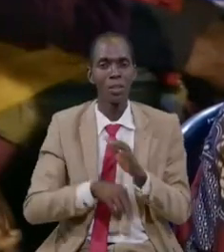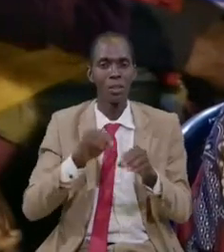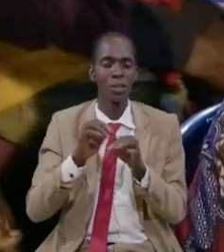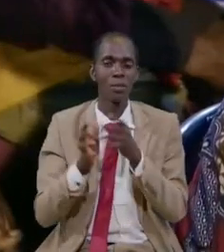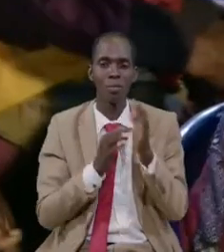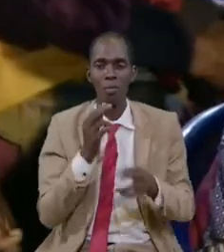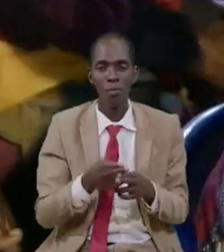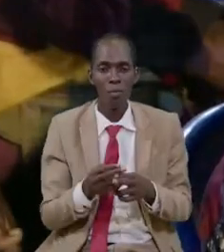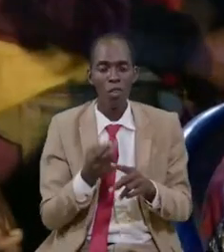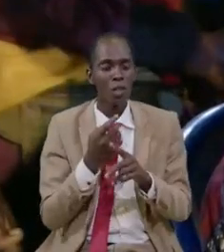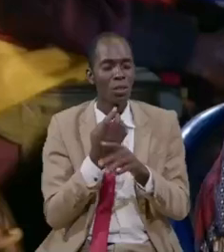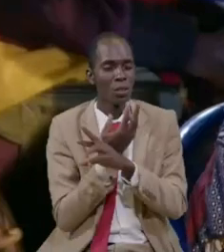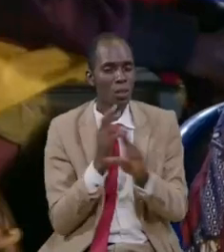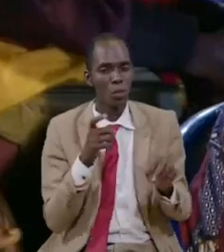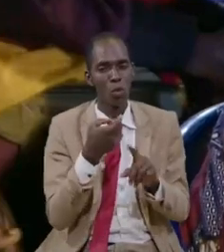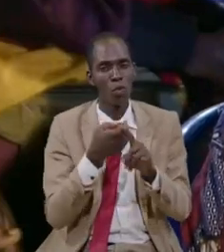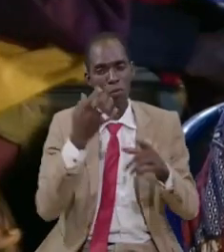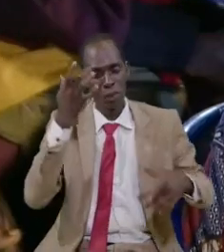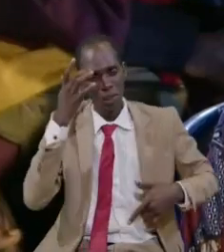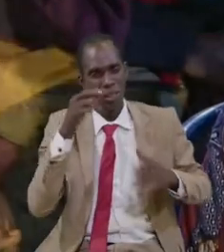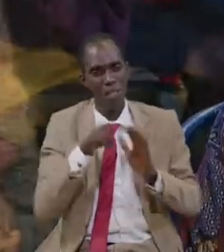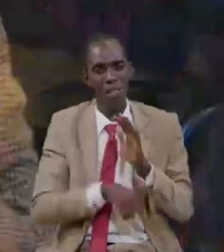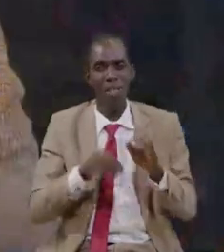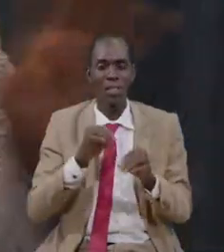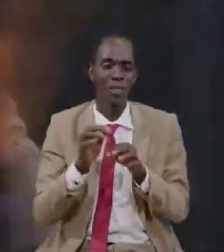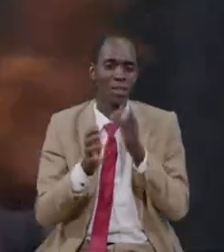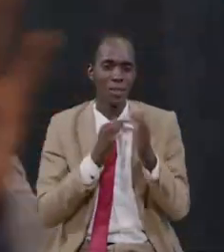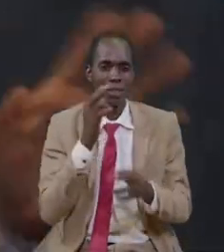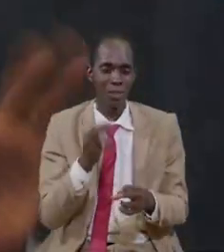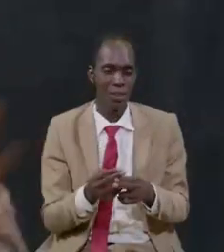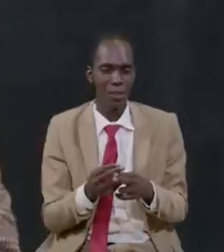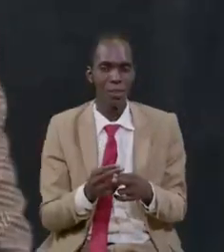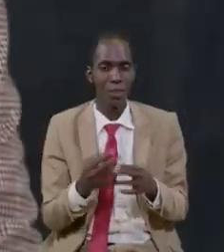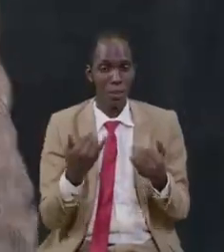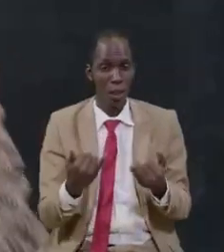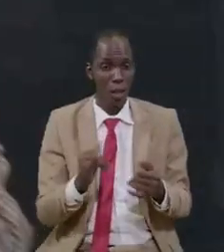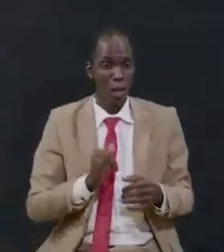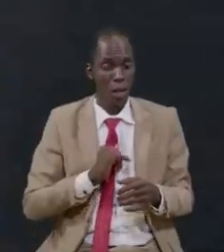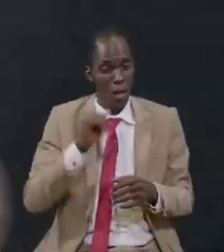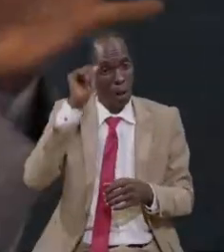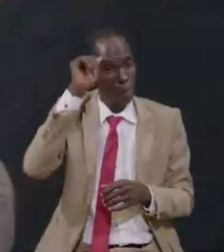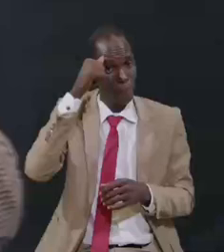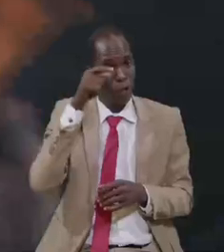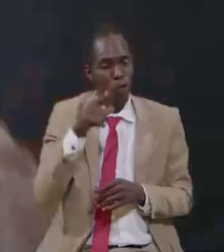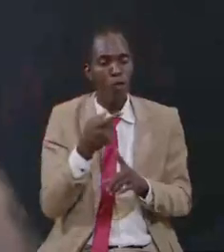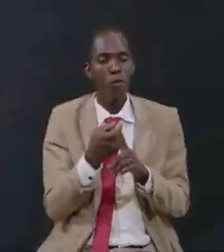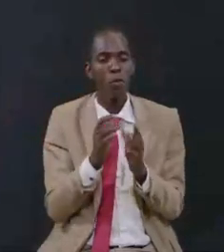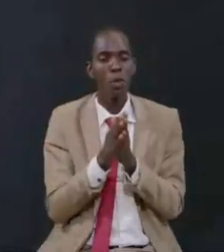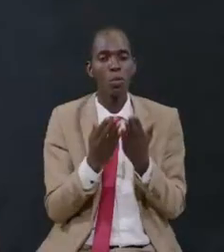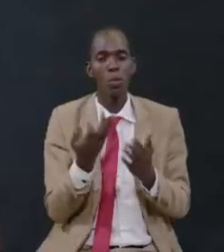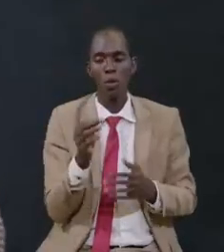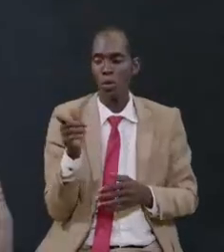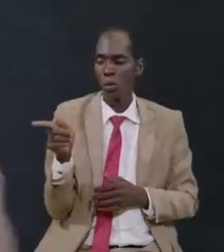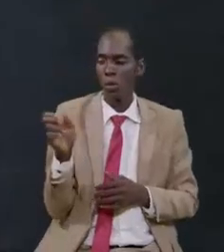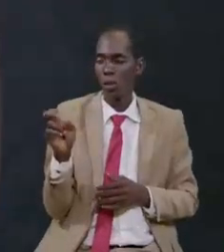De la maladie. Est-ce que je peux te rappeler, en Genèse chapitre 1, il n'y avait pas